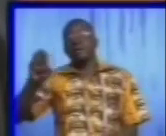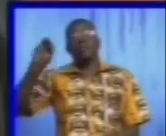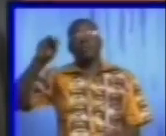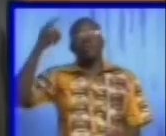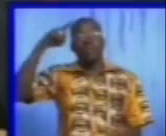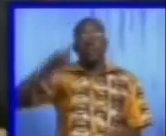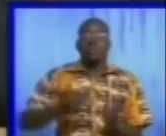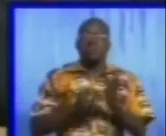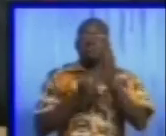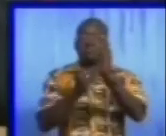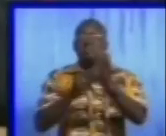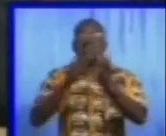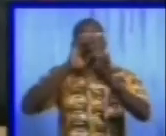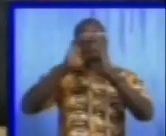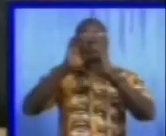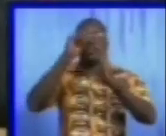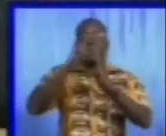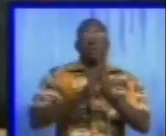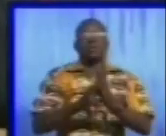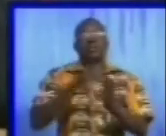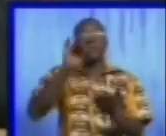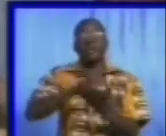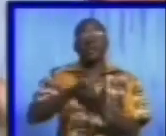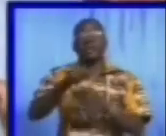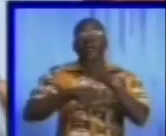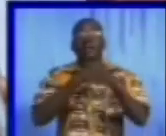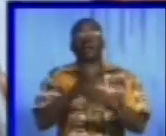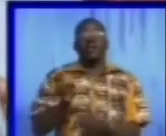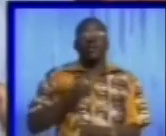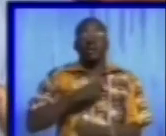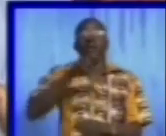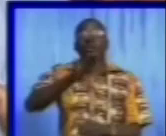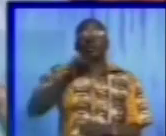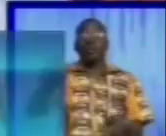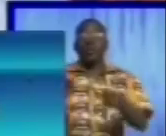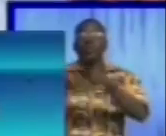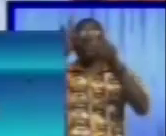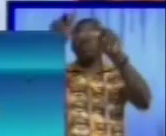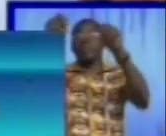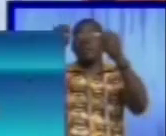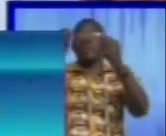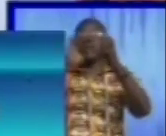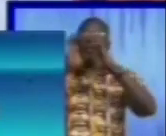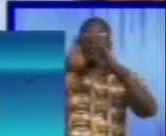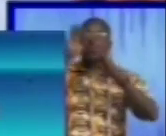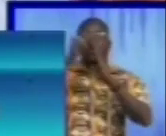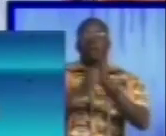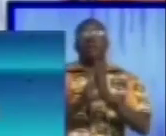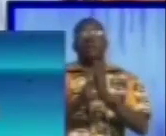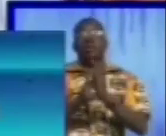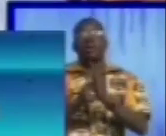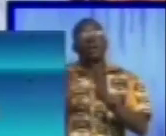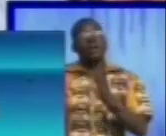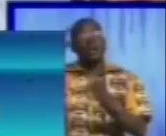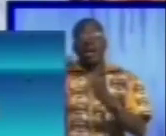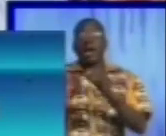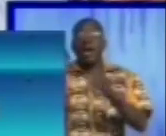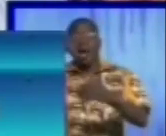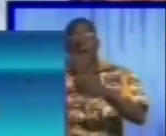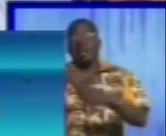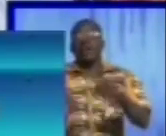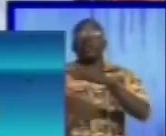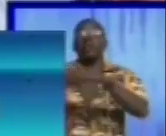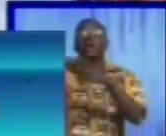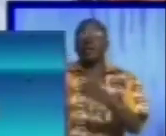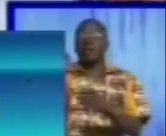leurs méthodes de communication. Cette année, nous avons choisi comme thème la communication. Communication aussi bien interne qu'externe du